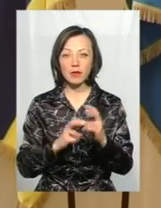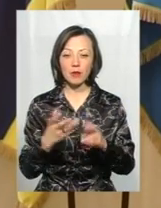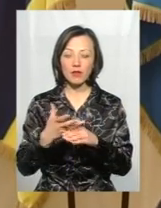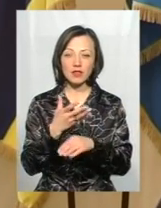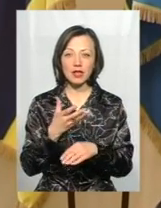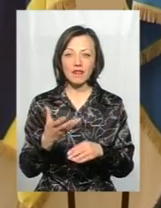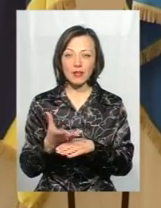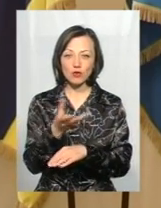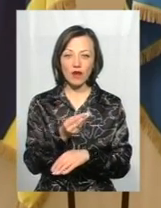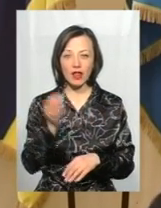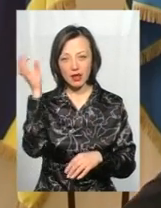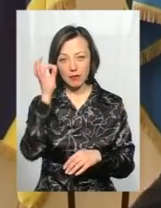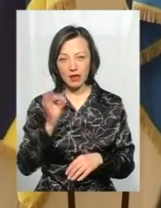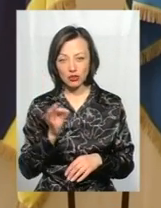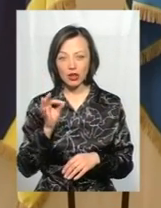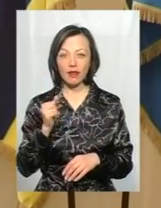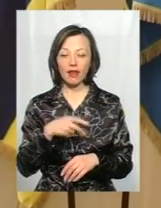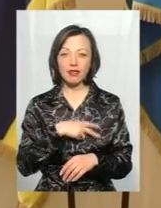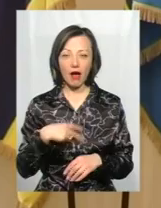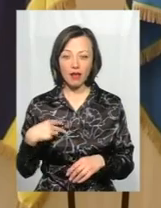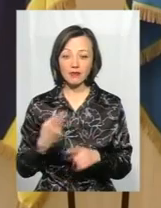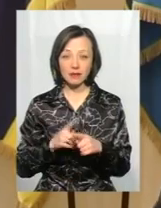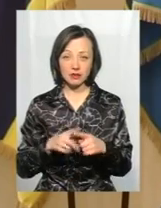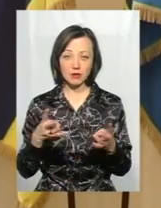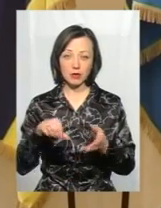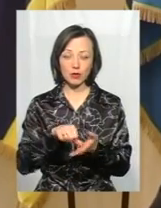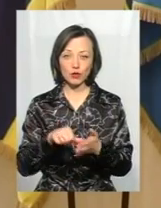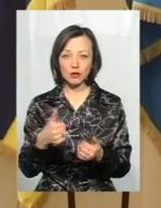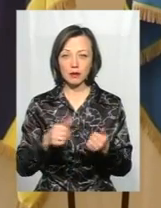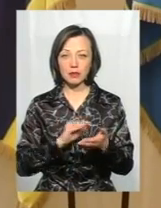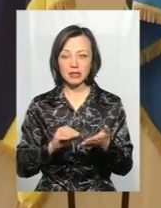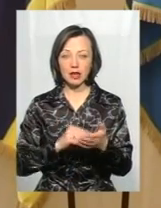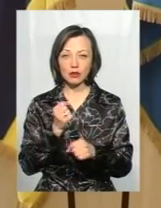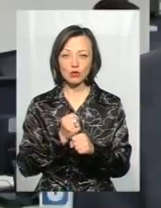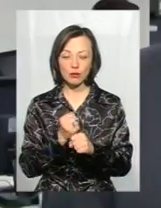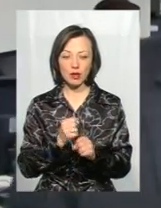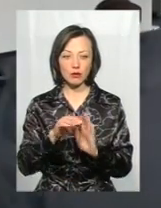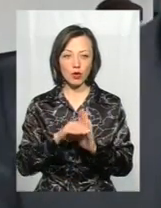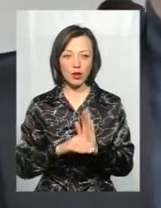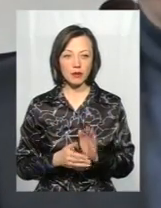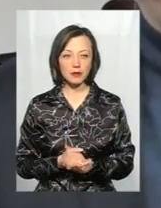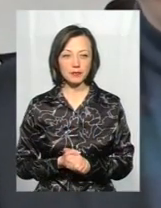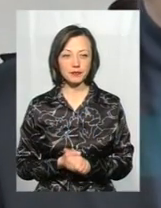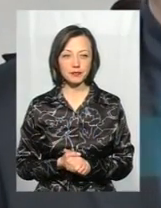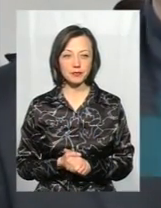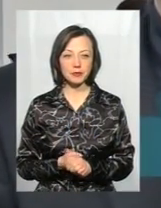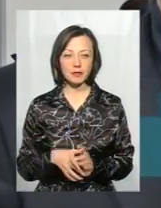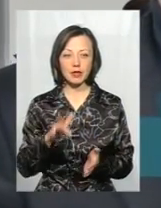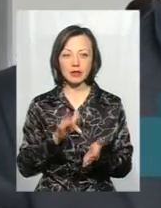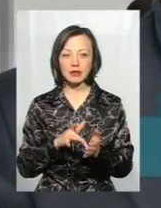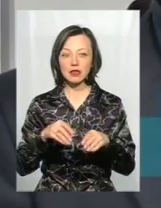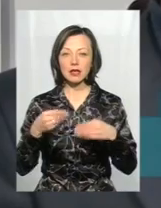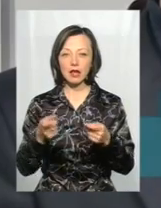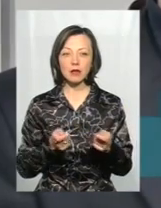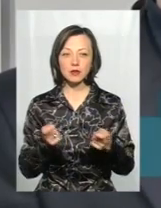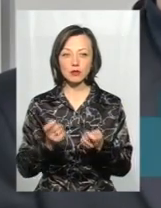десь Данія. Ну, але в цих грантах треба приймати участь. Писати, розробляти програми. Центр надання адміністративних послуг створений